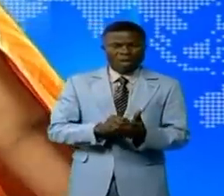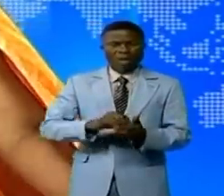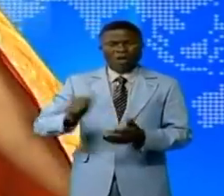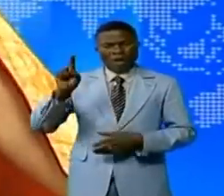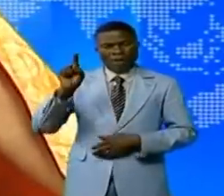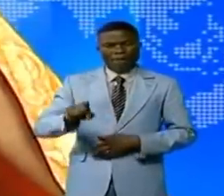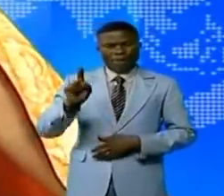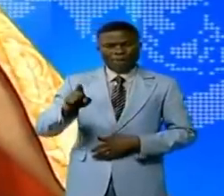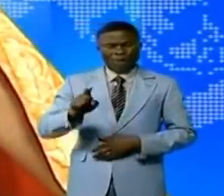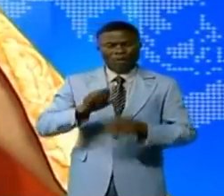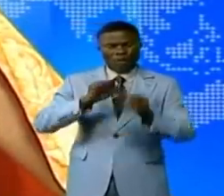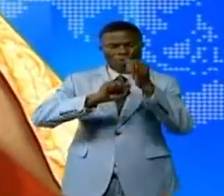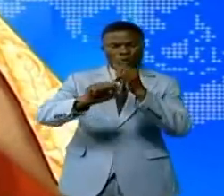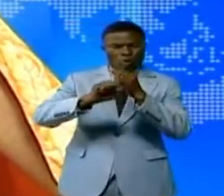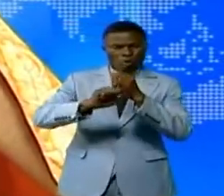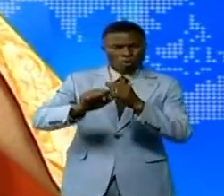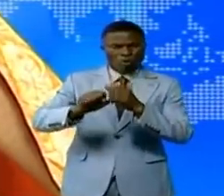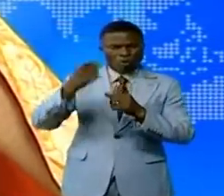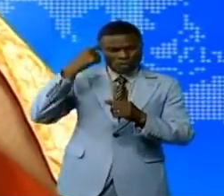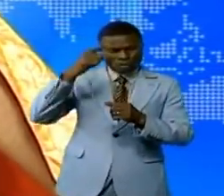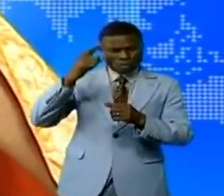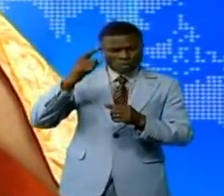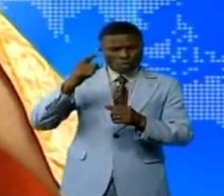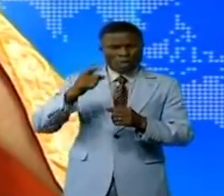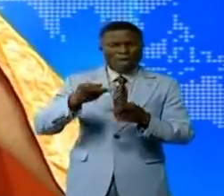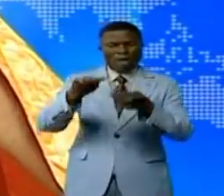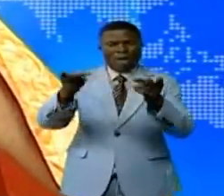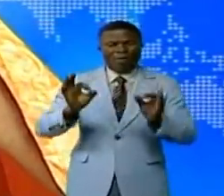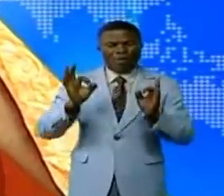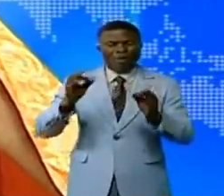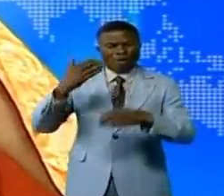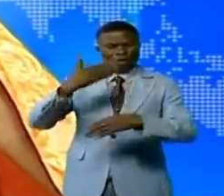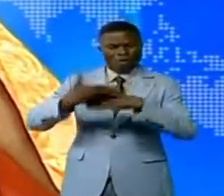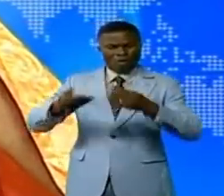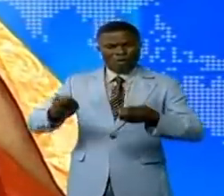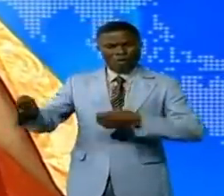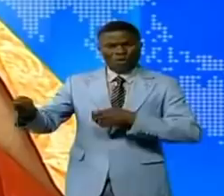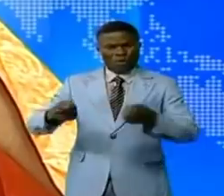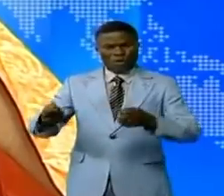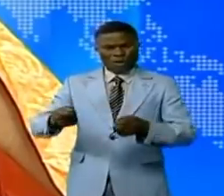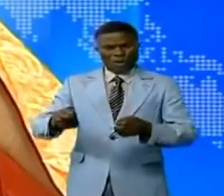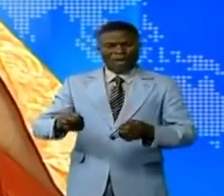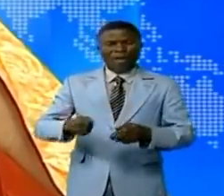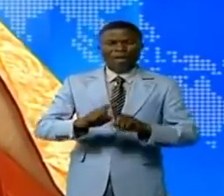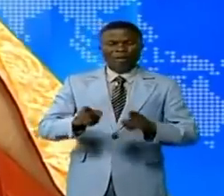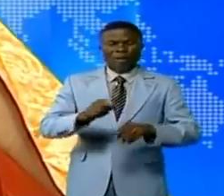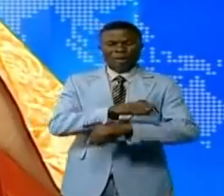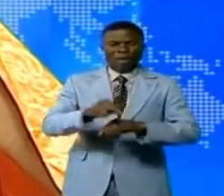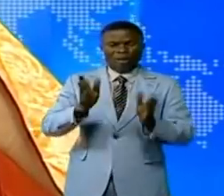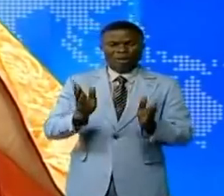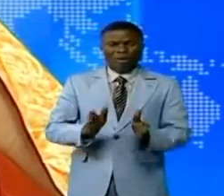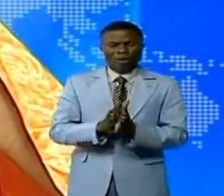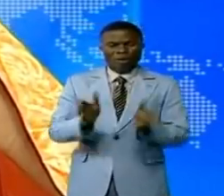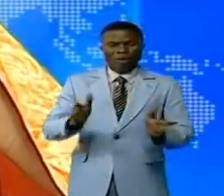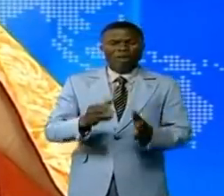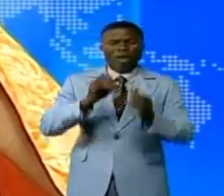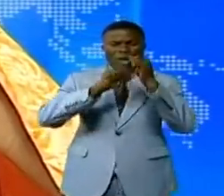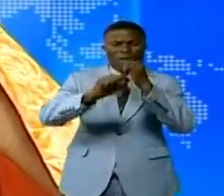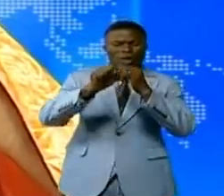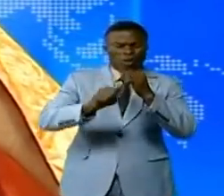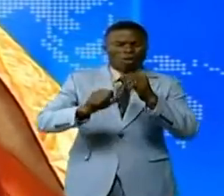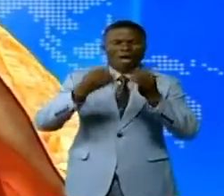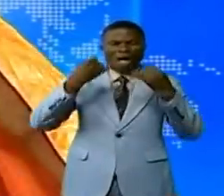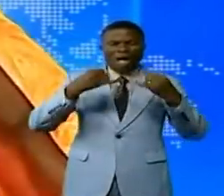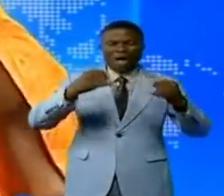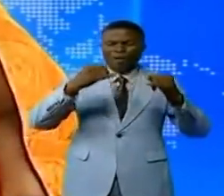d'une sensibilisation pour aller sur le nouveau site du Campem. Avant la contrainte, l'administrateur gérant a lancé la campagne de